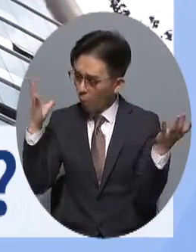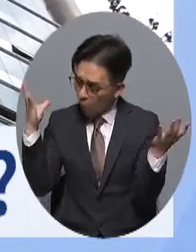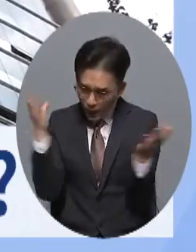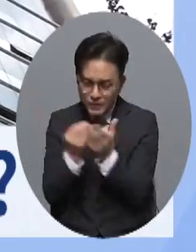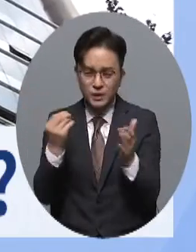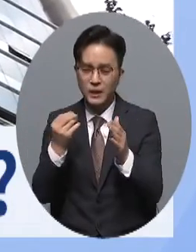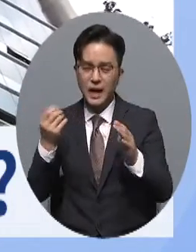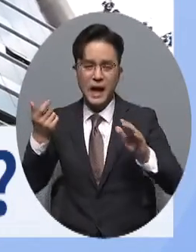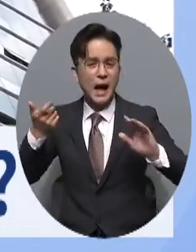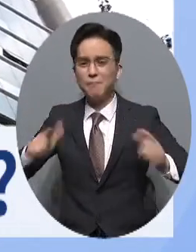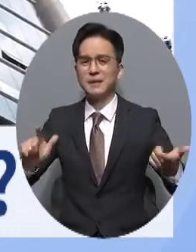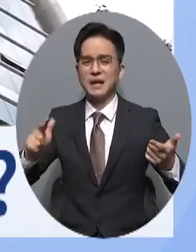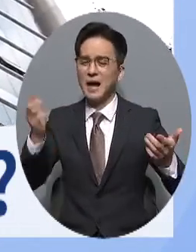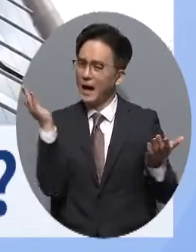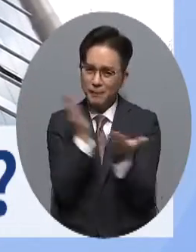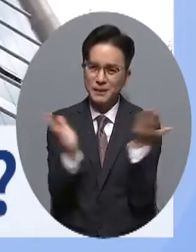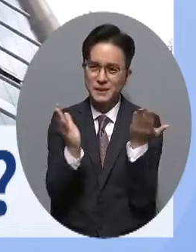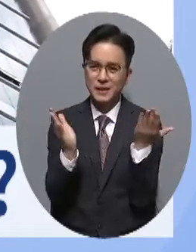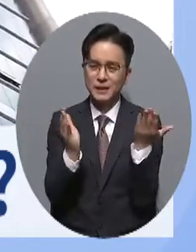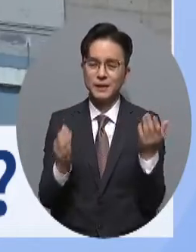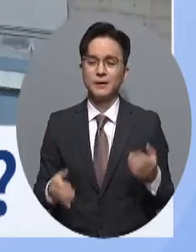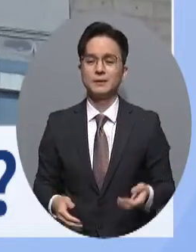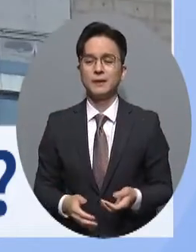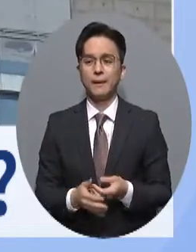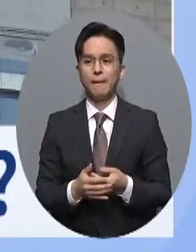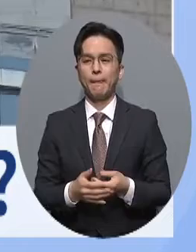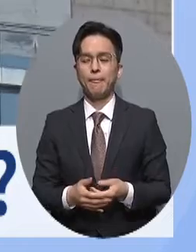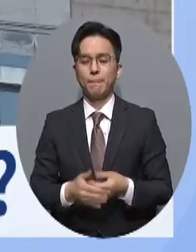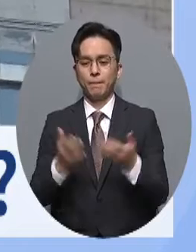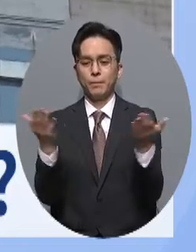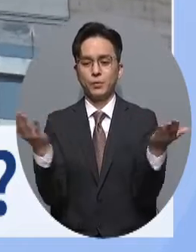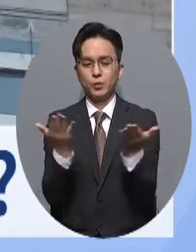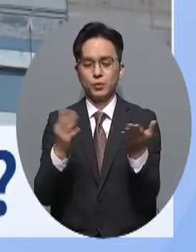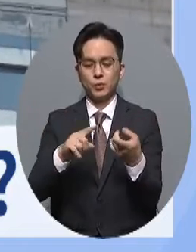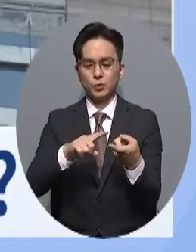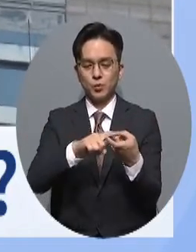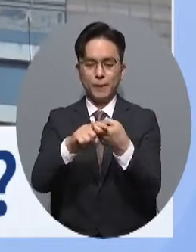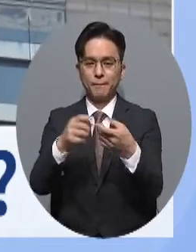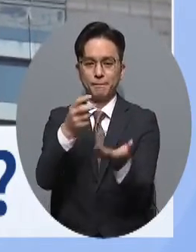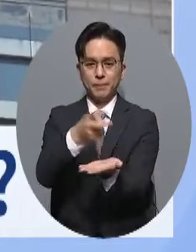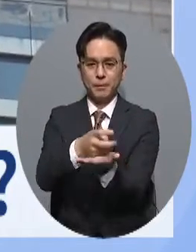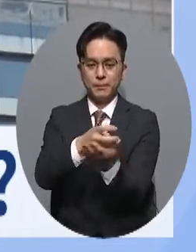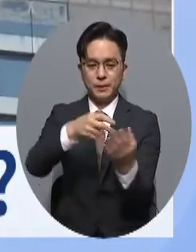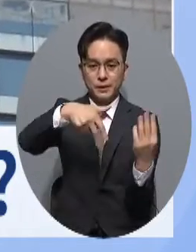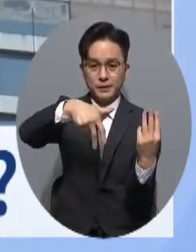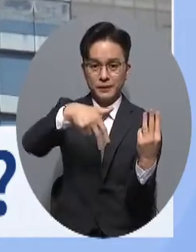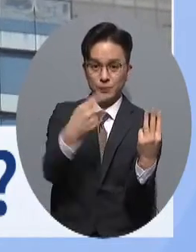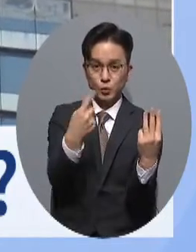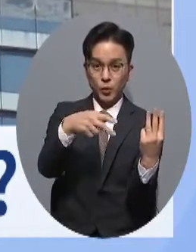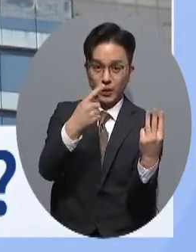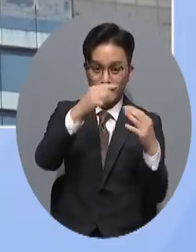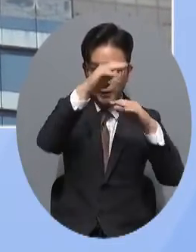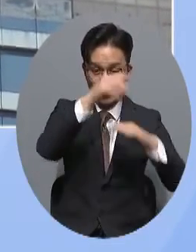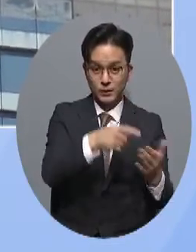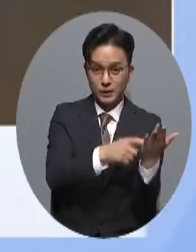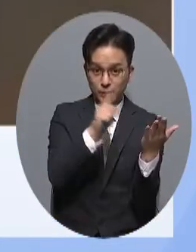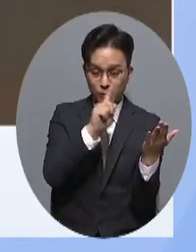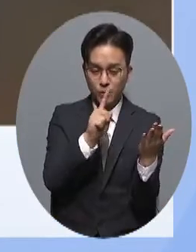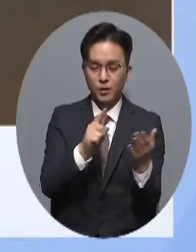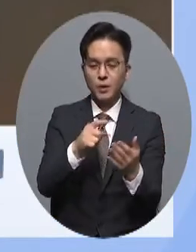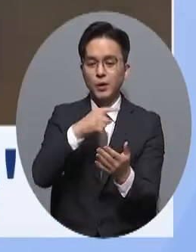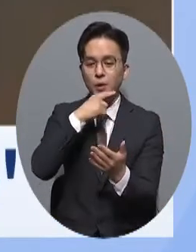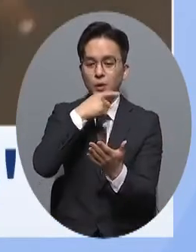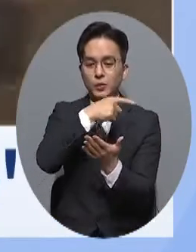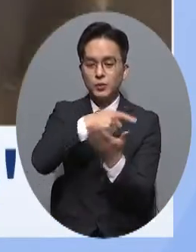근로자의 정의에 관한 부분을 굉장히 넓히고 있고 또 노동조합법 3조의 현재에도 보면은 손해배상청구에 제한이라고 해서 합법적인